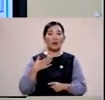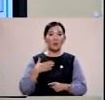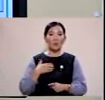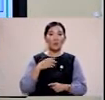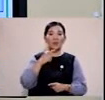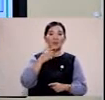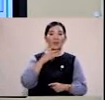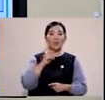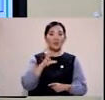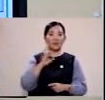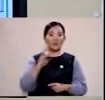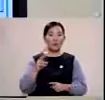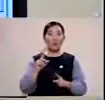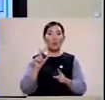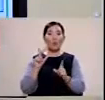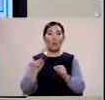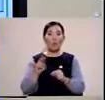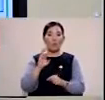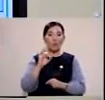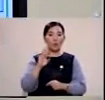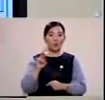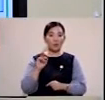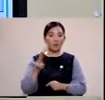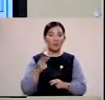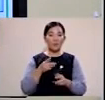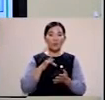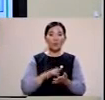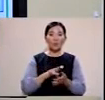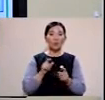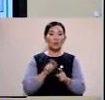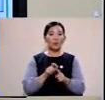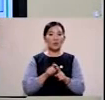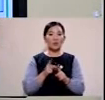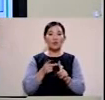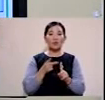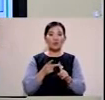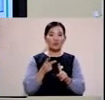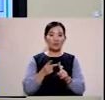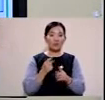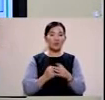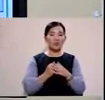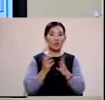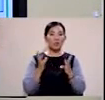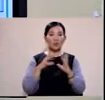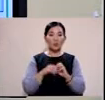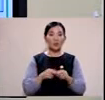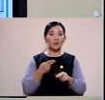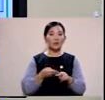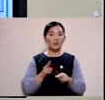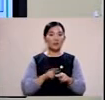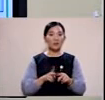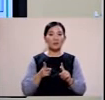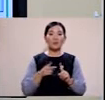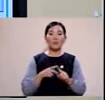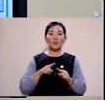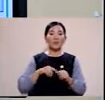kesimi bordik. Demak, o'rtadagi so'zlar ikkinchi darajali bo'laklar hisoblanar ekan.